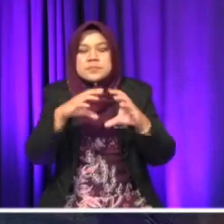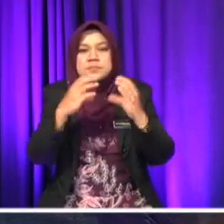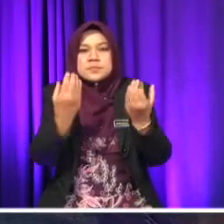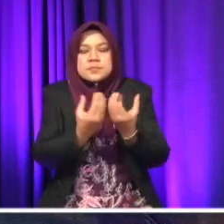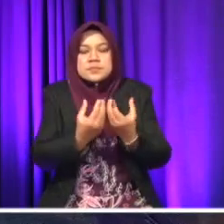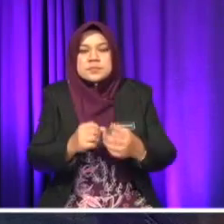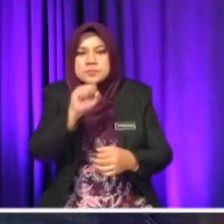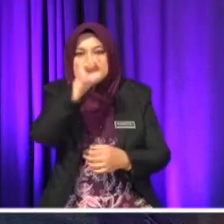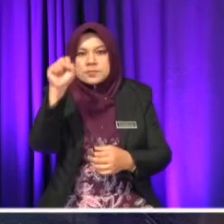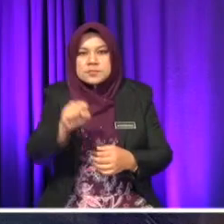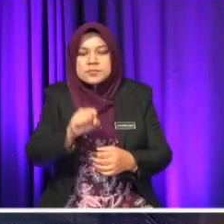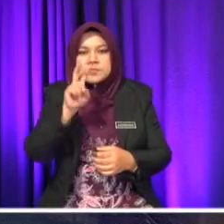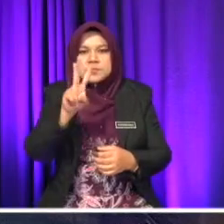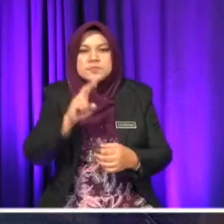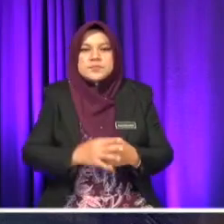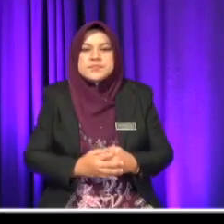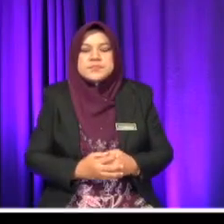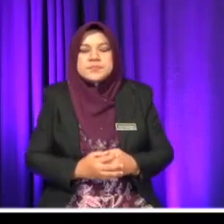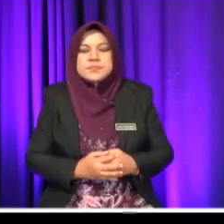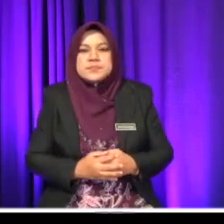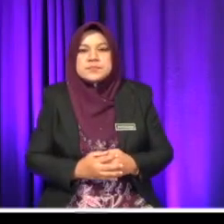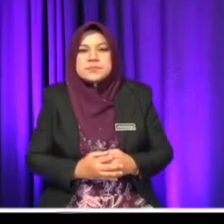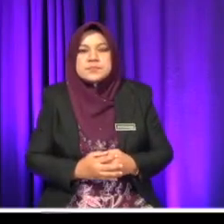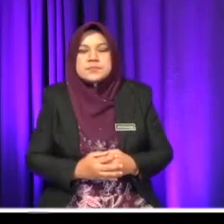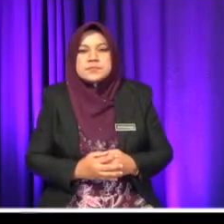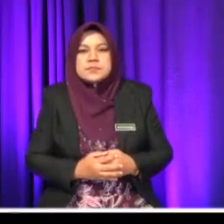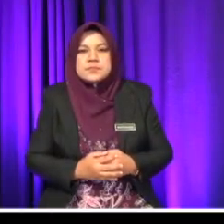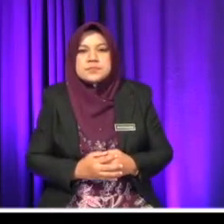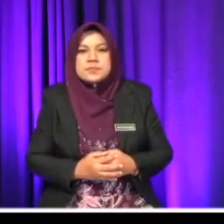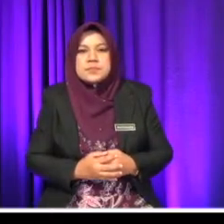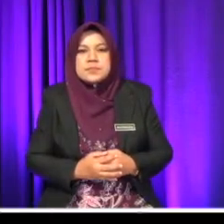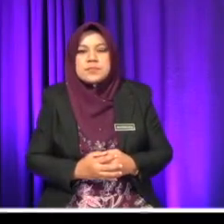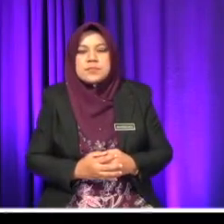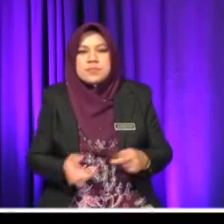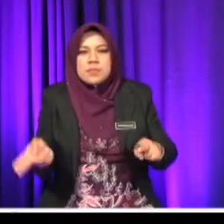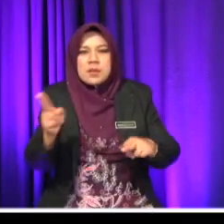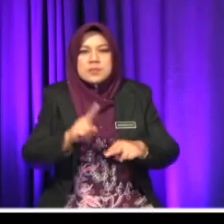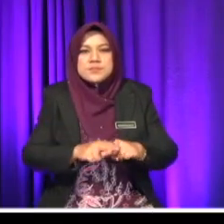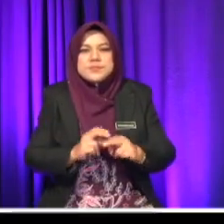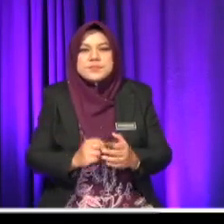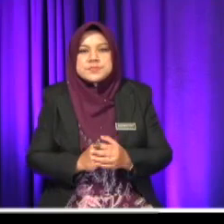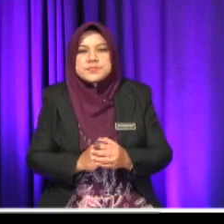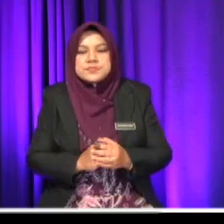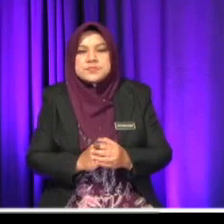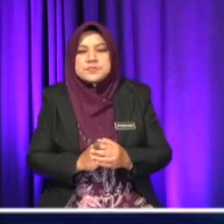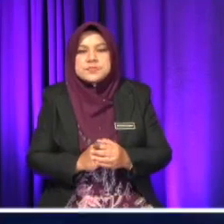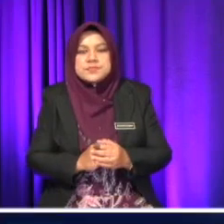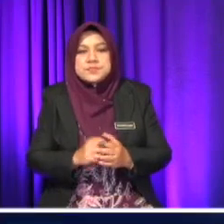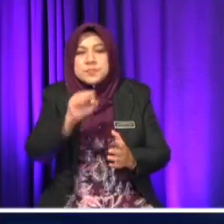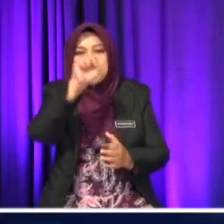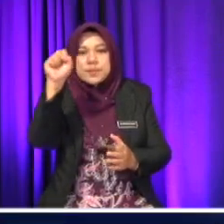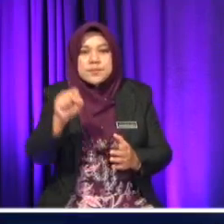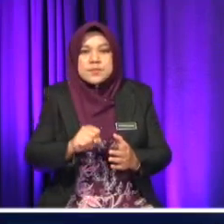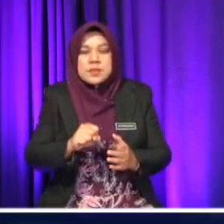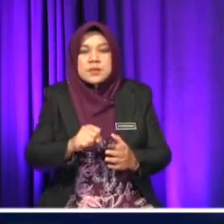yang seterusnya baik kita enggak tambahkan lebaran murid untuk soal